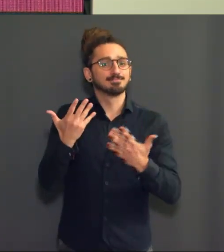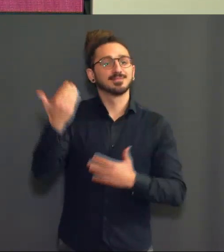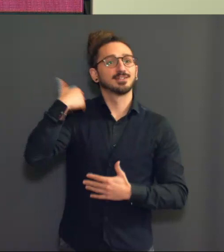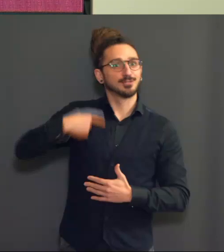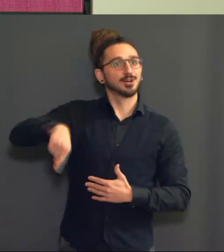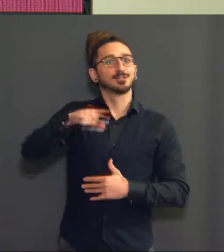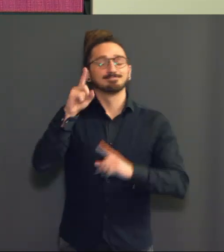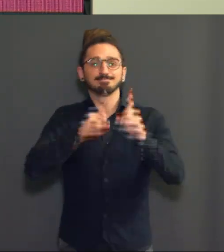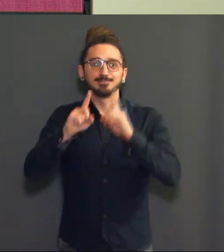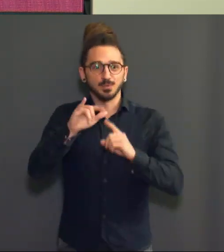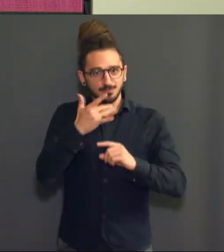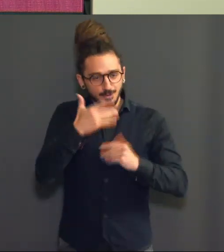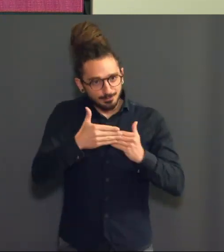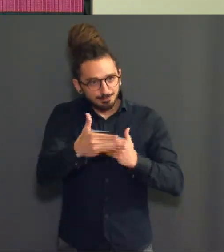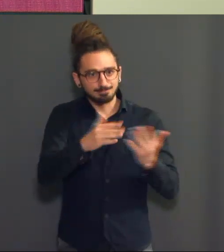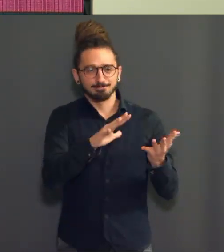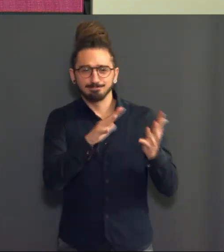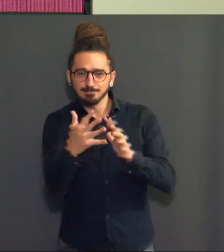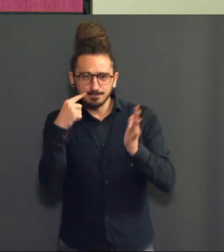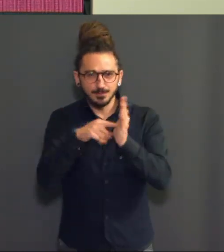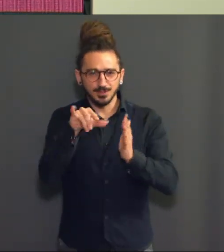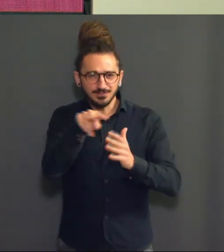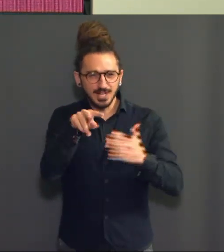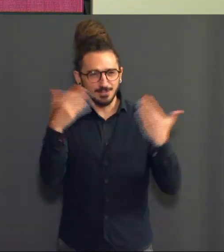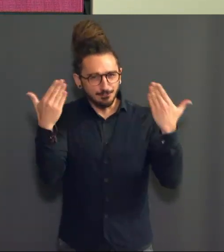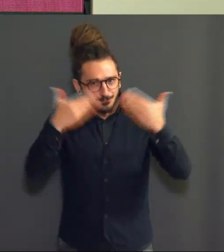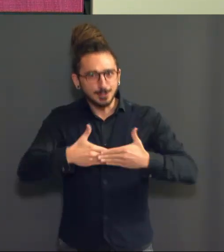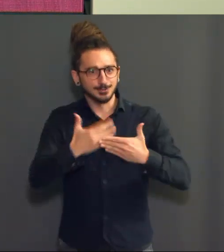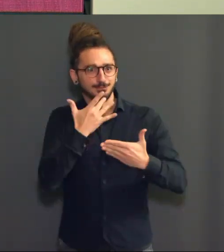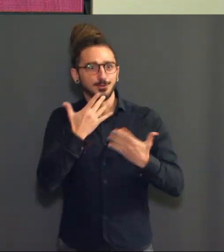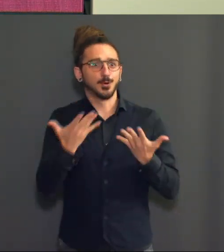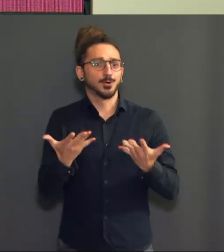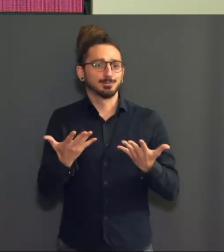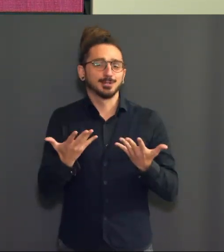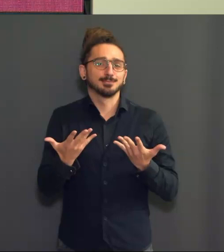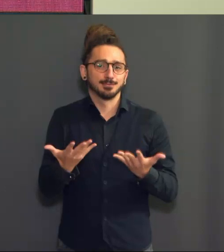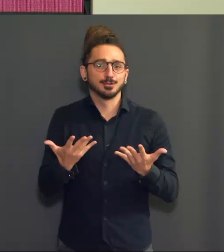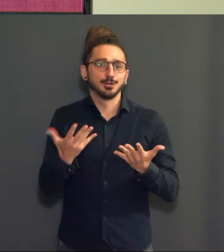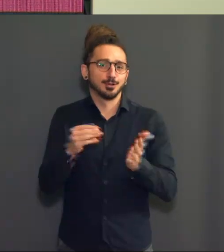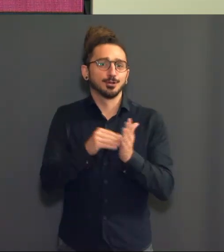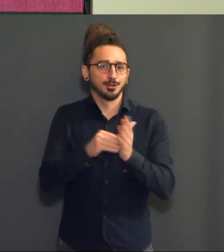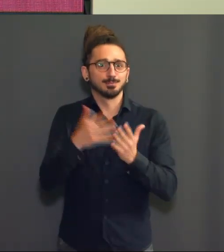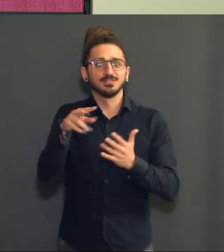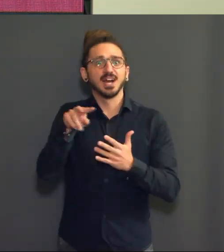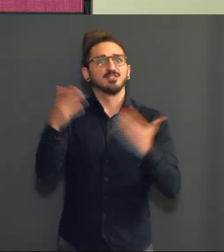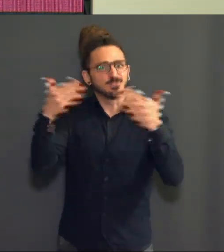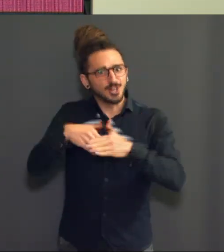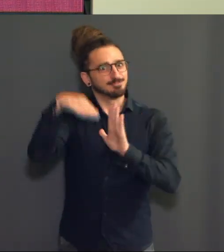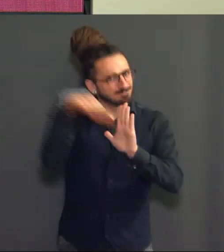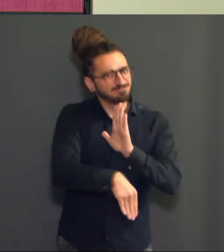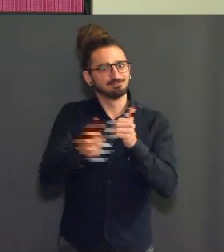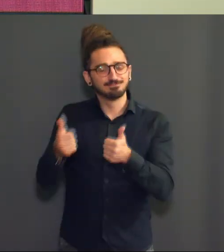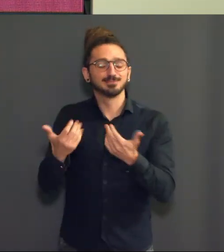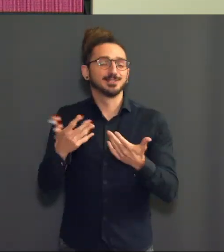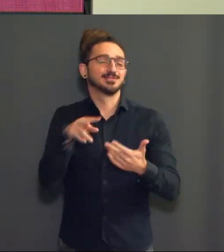plus intense et plus foncé. Les contaminations et les hospitalisations continuent de